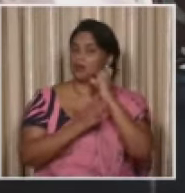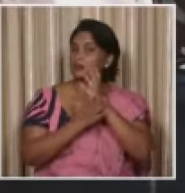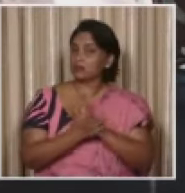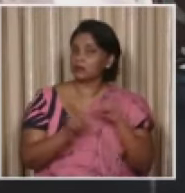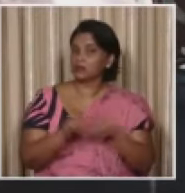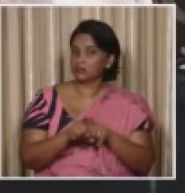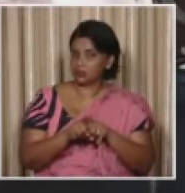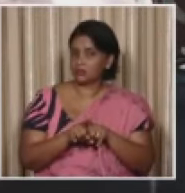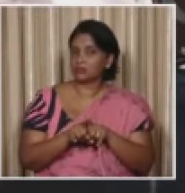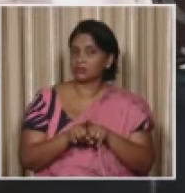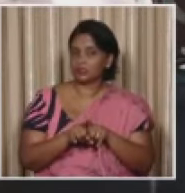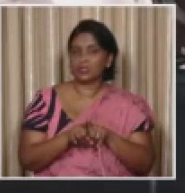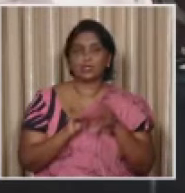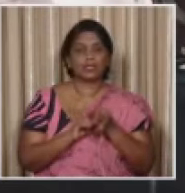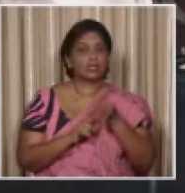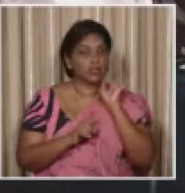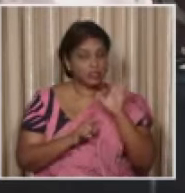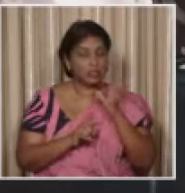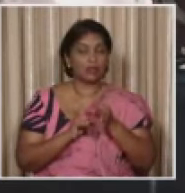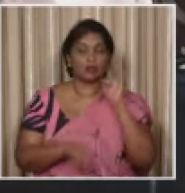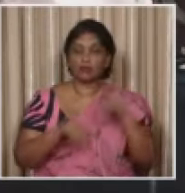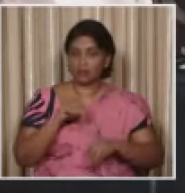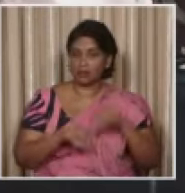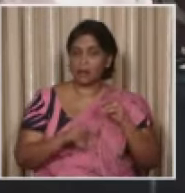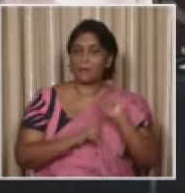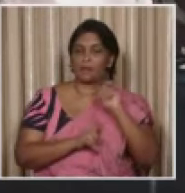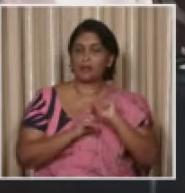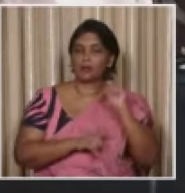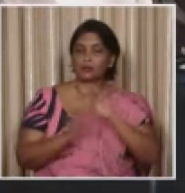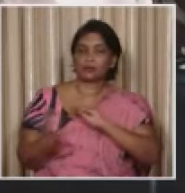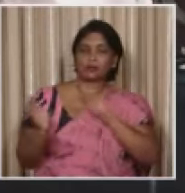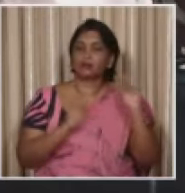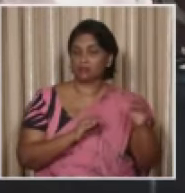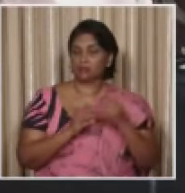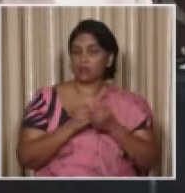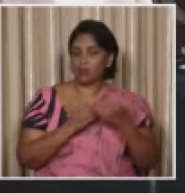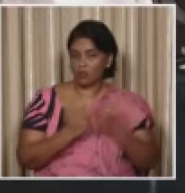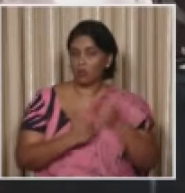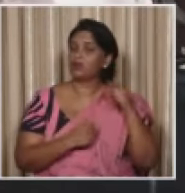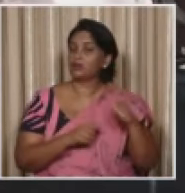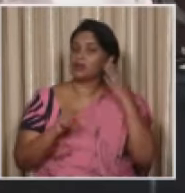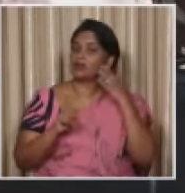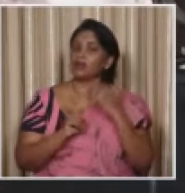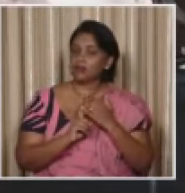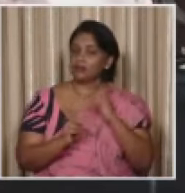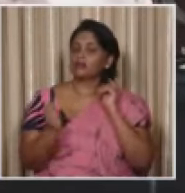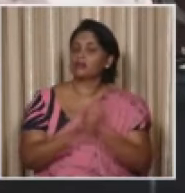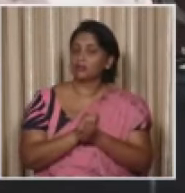අනුව නම් ජනාධිපති වරණේ පාර්ලිමේන්තු මැතිවරණේ කල් දාන්න ජනමත විචාරණයක් පවත්වන්න ඕනේ. ඒ සම්බන්ධ